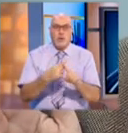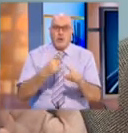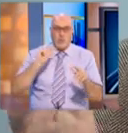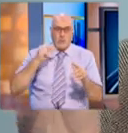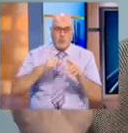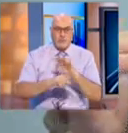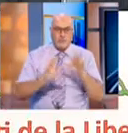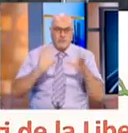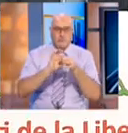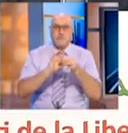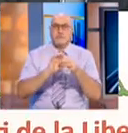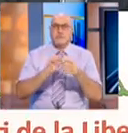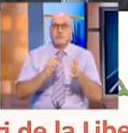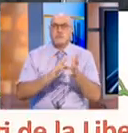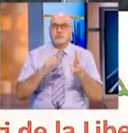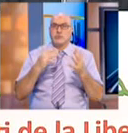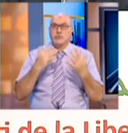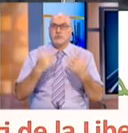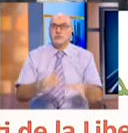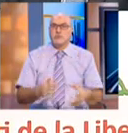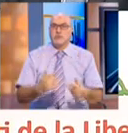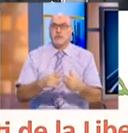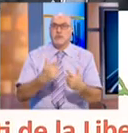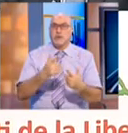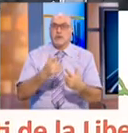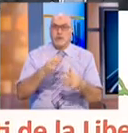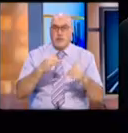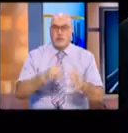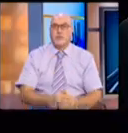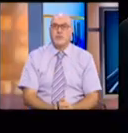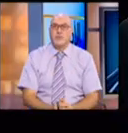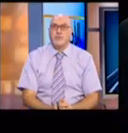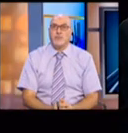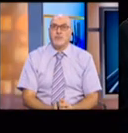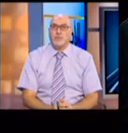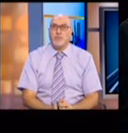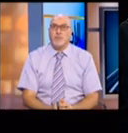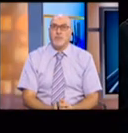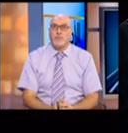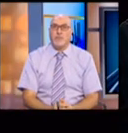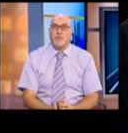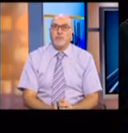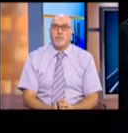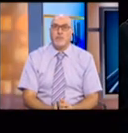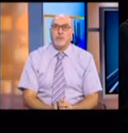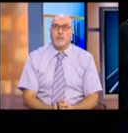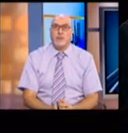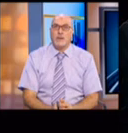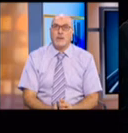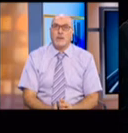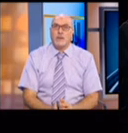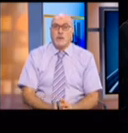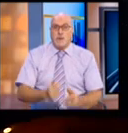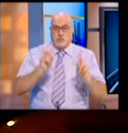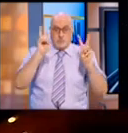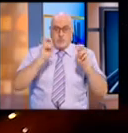بكل الأحداث التي عايشها الشعب والوطن. موش مسار شخصي، كتجيني هو